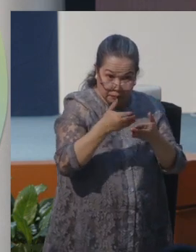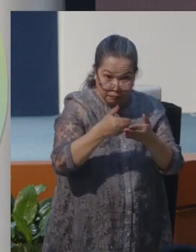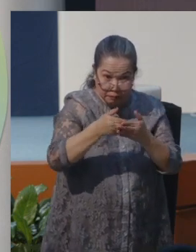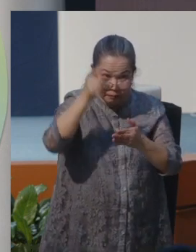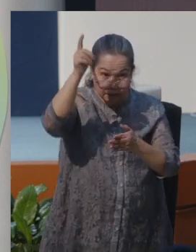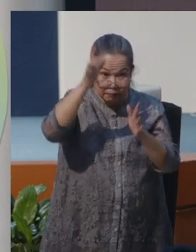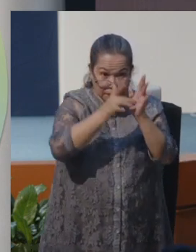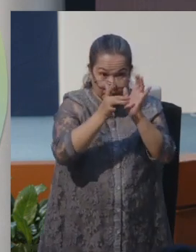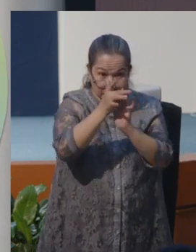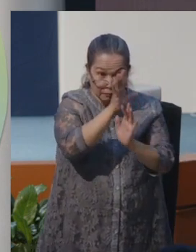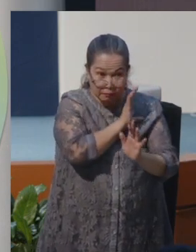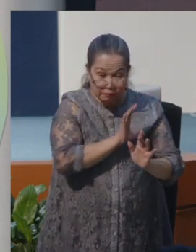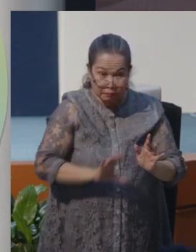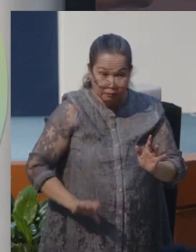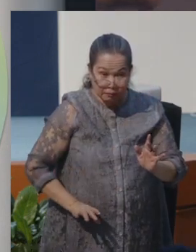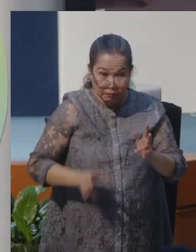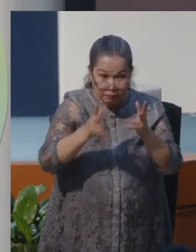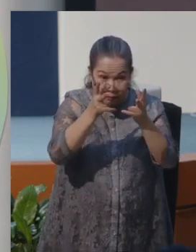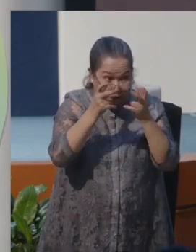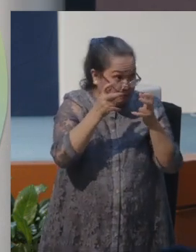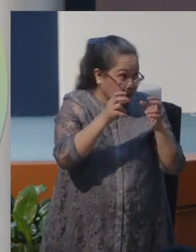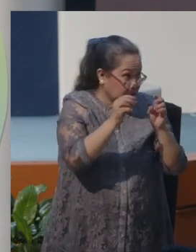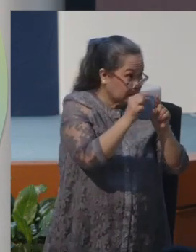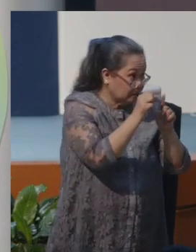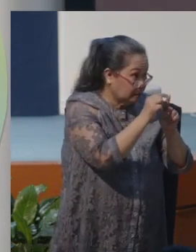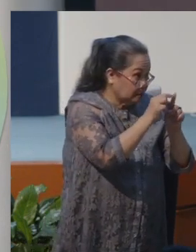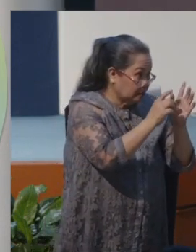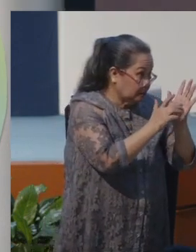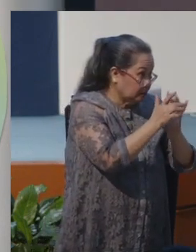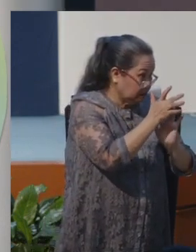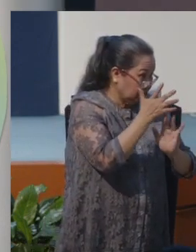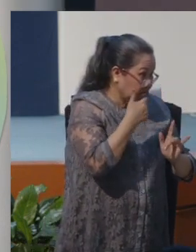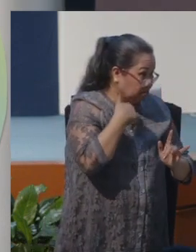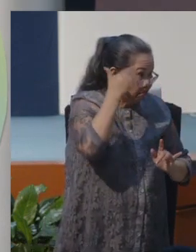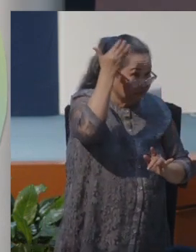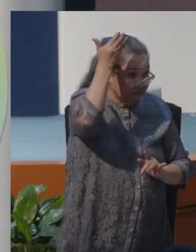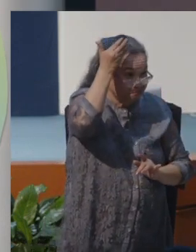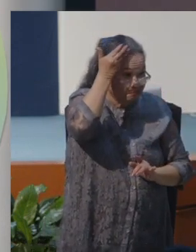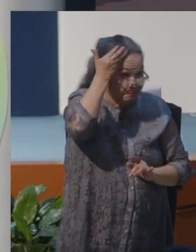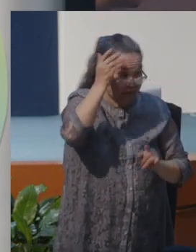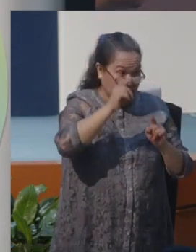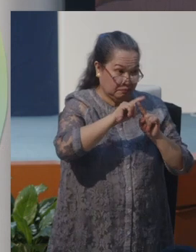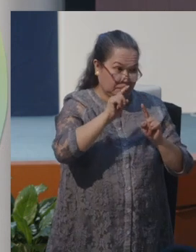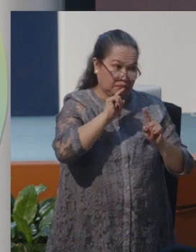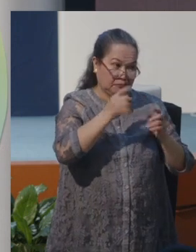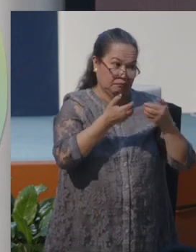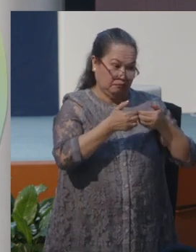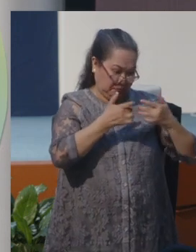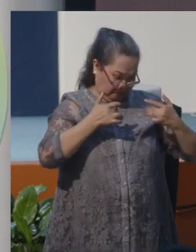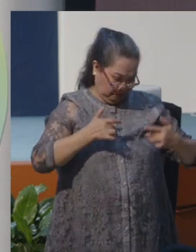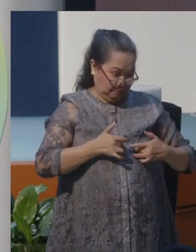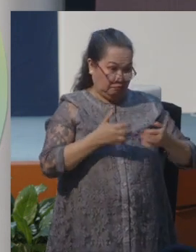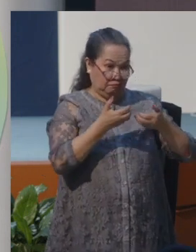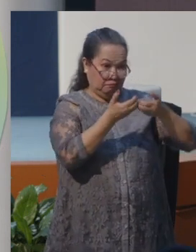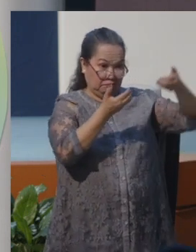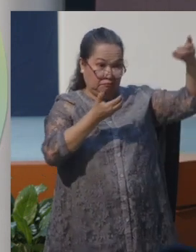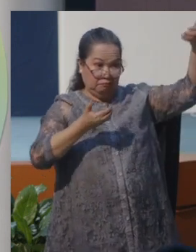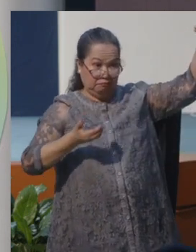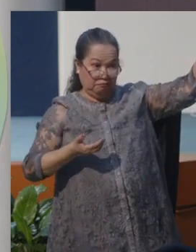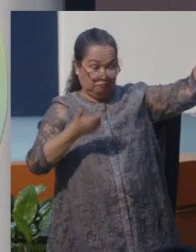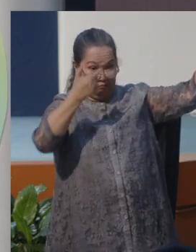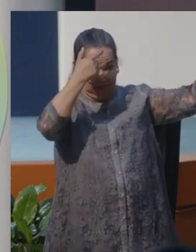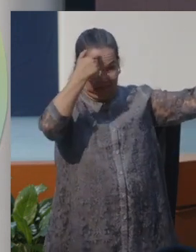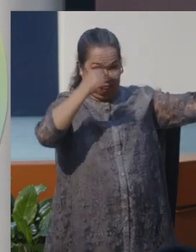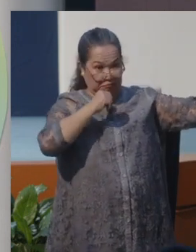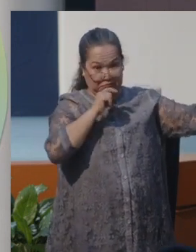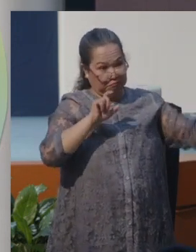kuno. Nakikinig sa kanyang salita, kuno. Pero malayong-malayo sa kanya sapagkat walang